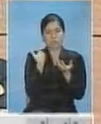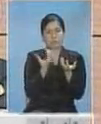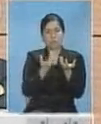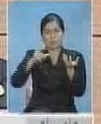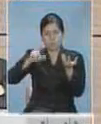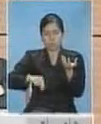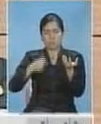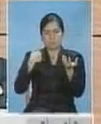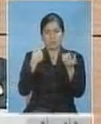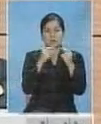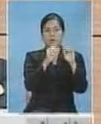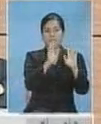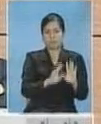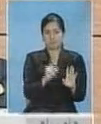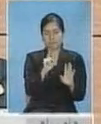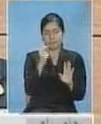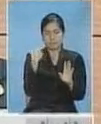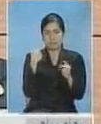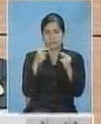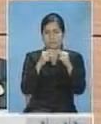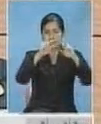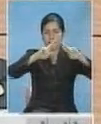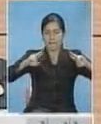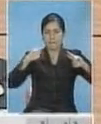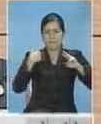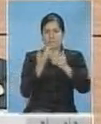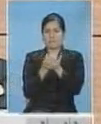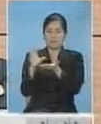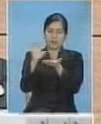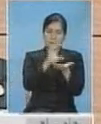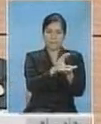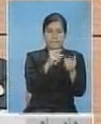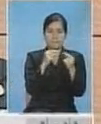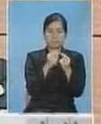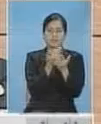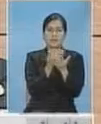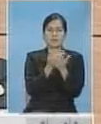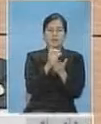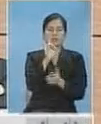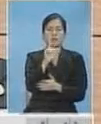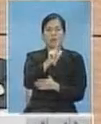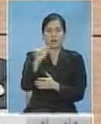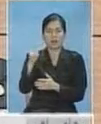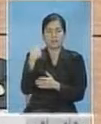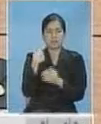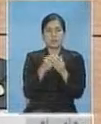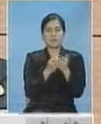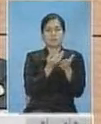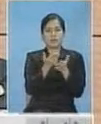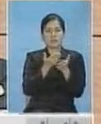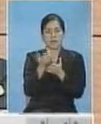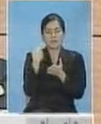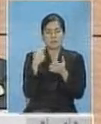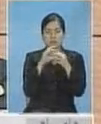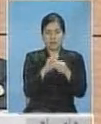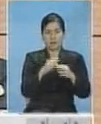ราะว่าร้านค้าได้เงินทั้งหมดเนี่ยนะครับที่ไปช่วย100ล้านบาทสำหรับค่าใช้จ่ายที่ไปช่วยในเรื่องของการ